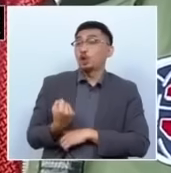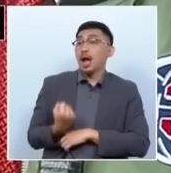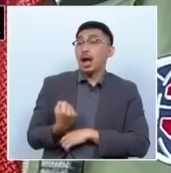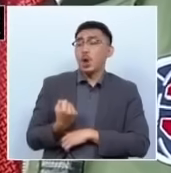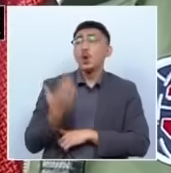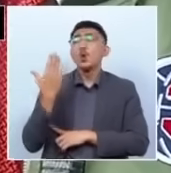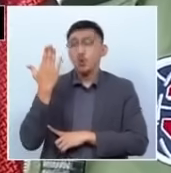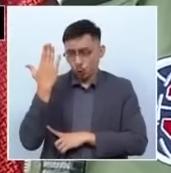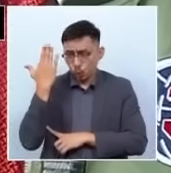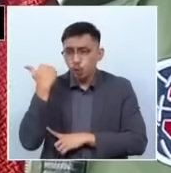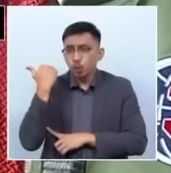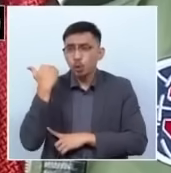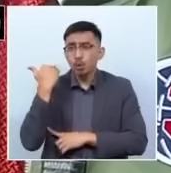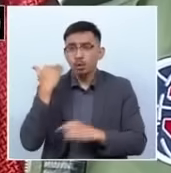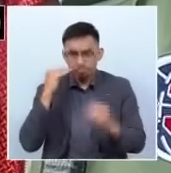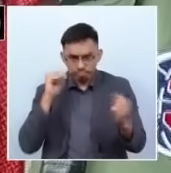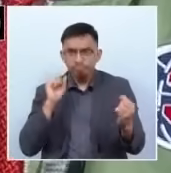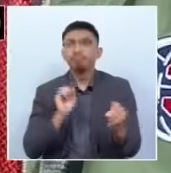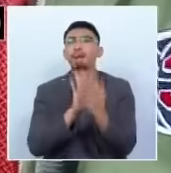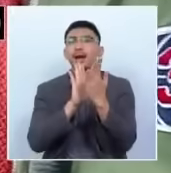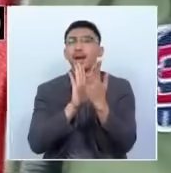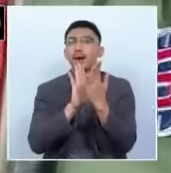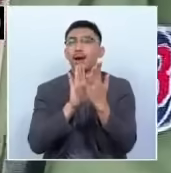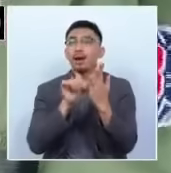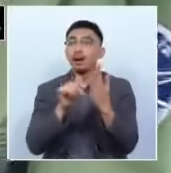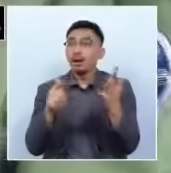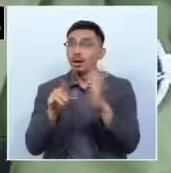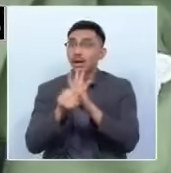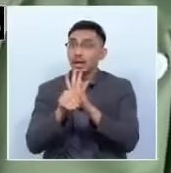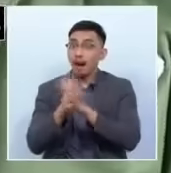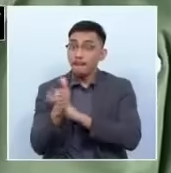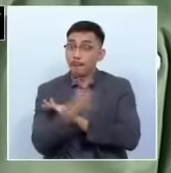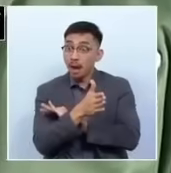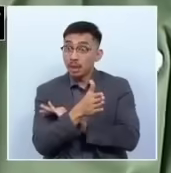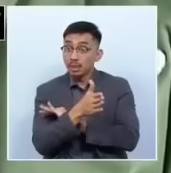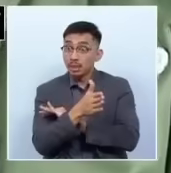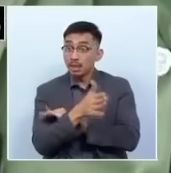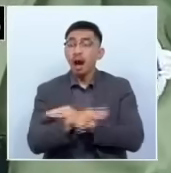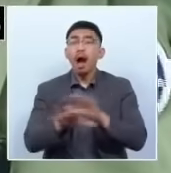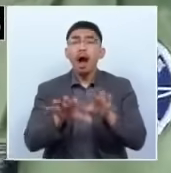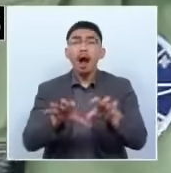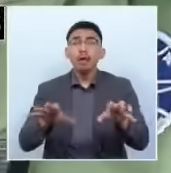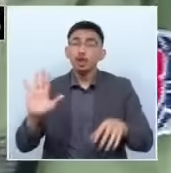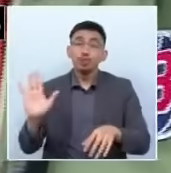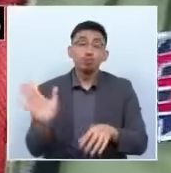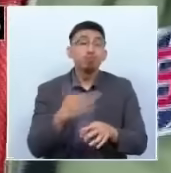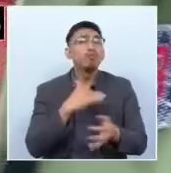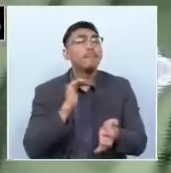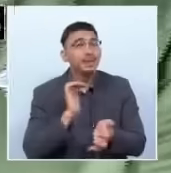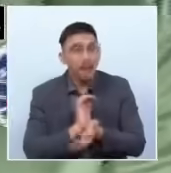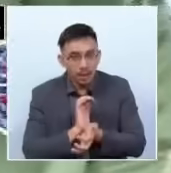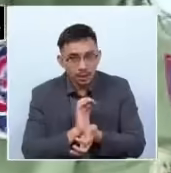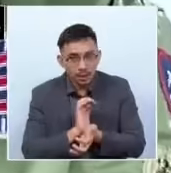Barat seluruh alatnya bekas Pak Ganjar Bung Karno